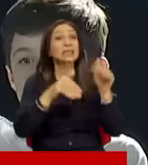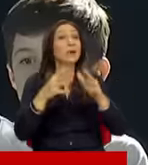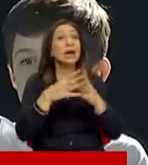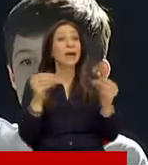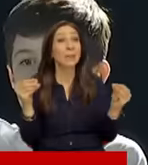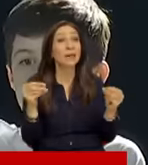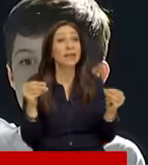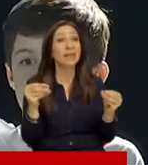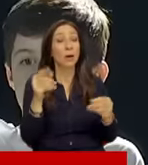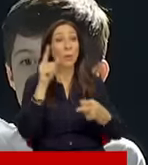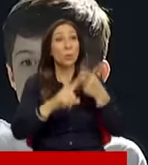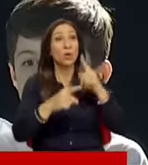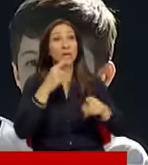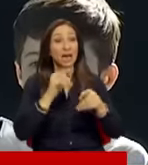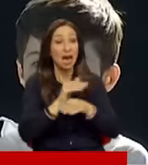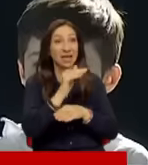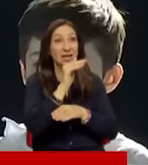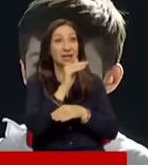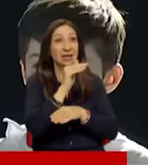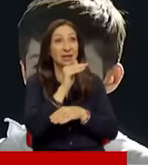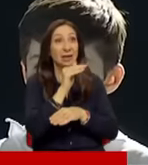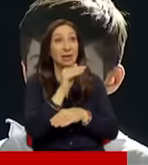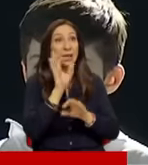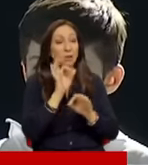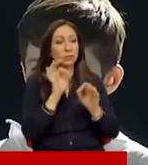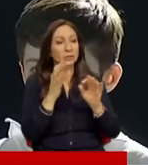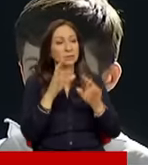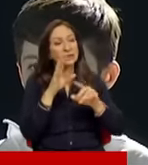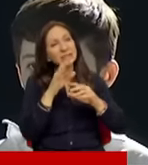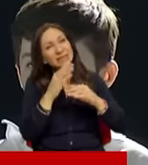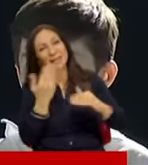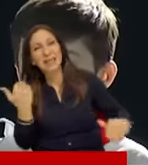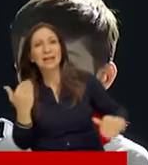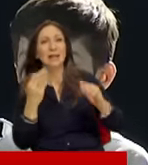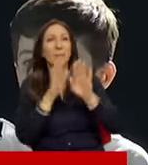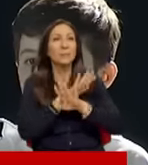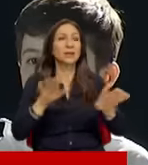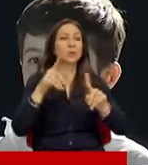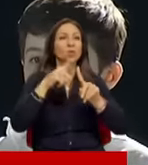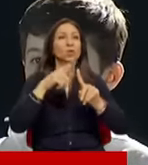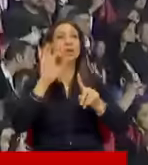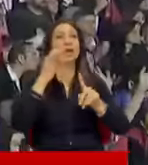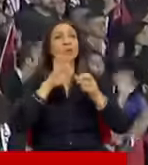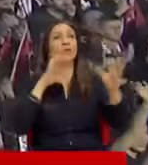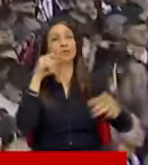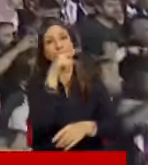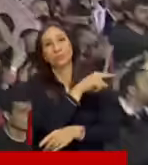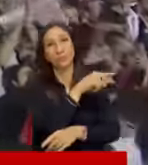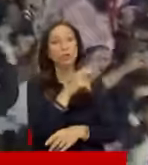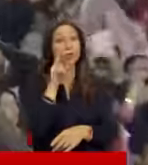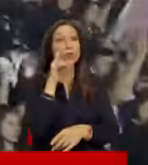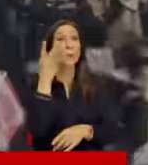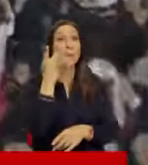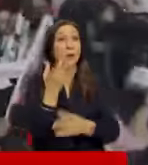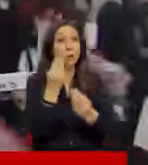kaybedeni, siyasi hayatını müfteri olarak tamamlayan Turgut Altınok'tur. Sonuçların belli